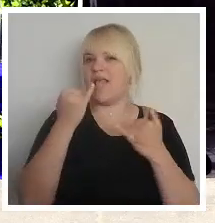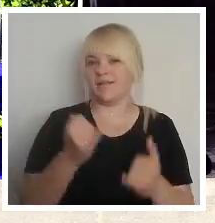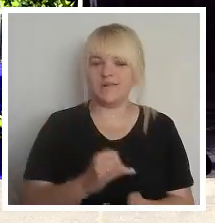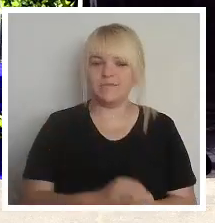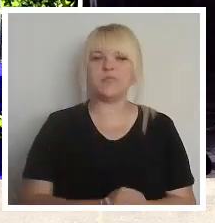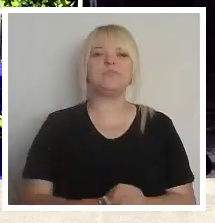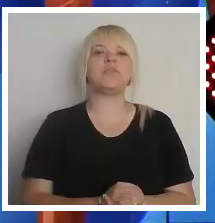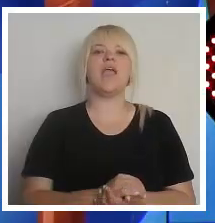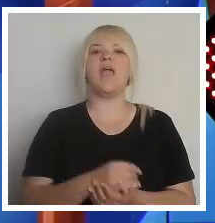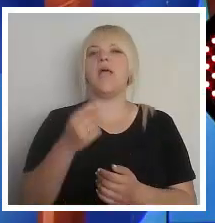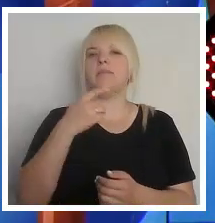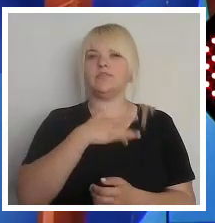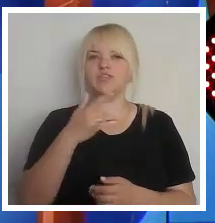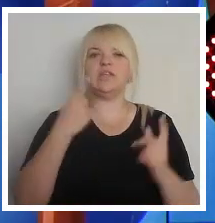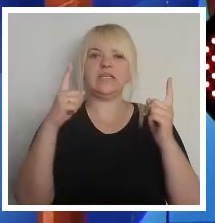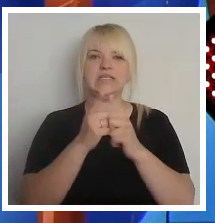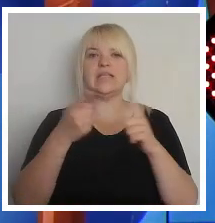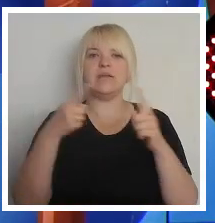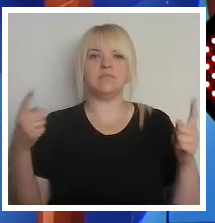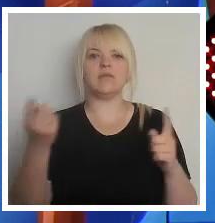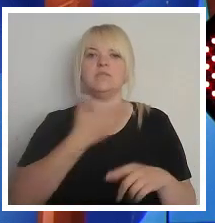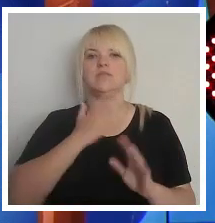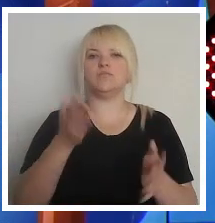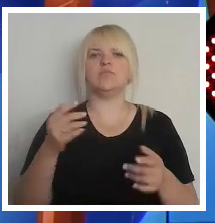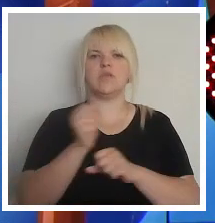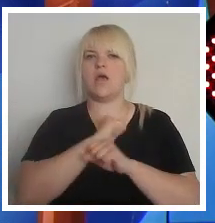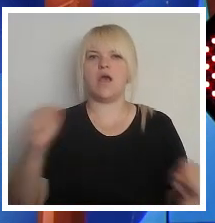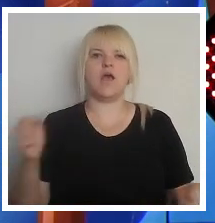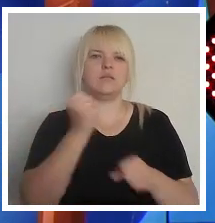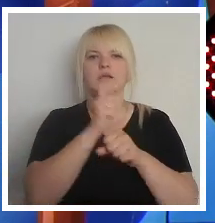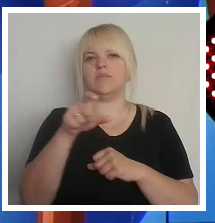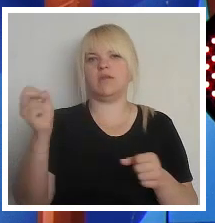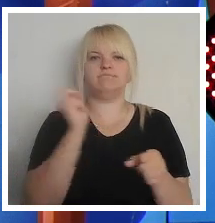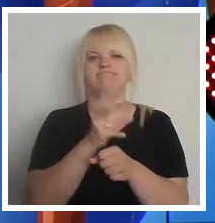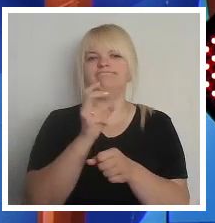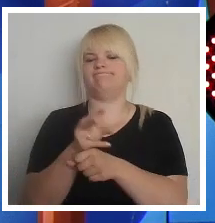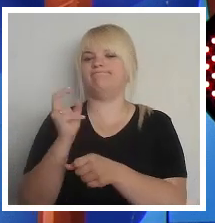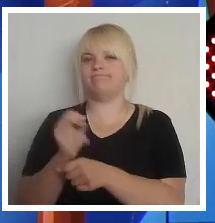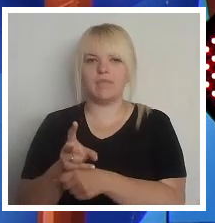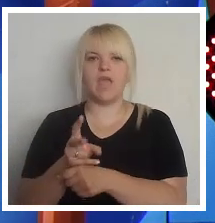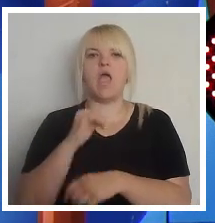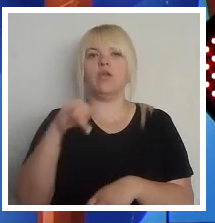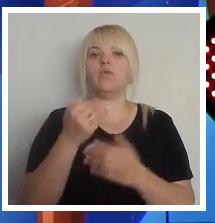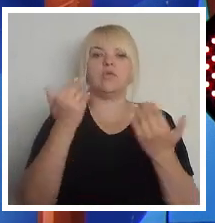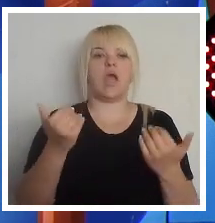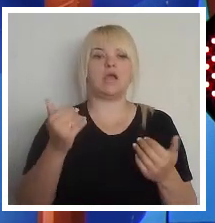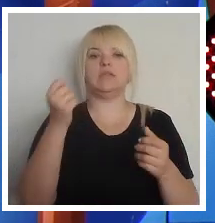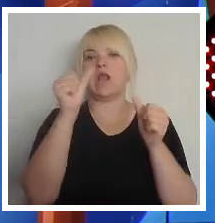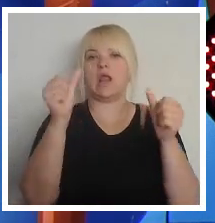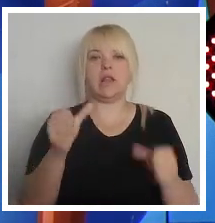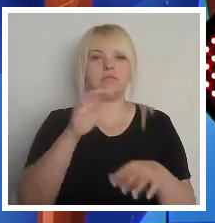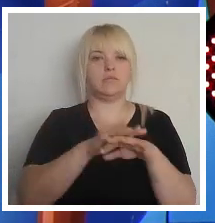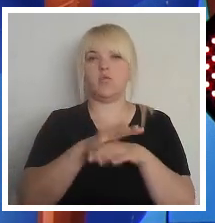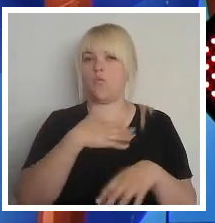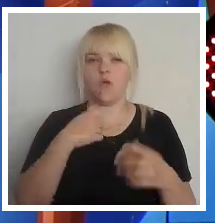Es domāju, ka īstermiņā mēs piedzīvotu strauju darbinieku atlaišanu. Jo šobrīd reklāmas tirgus ir ļoti